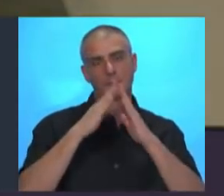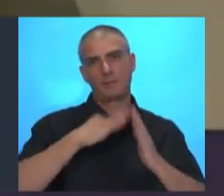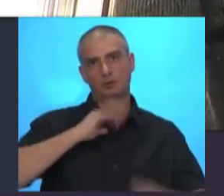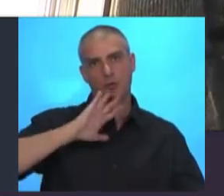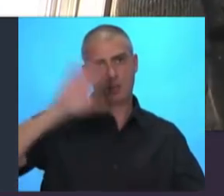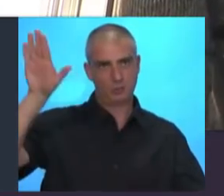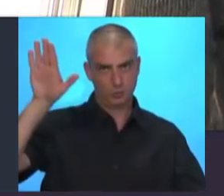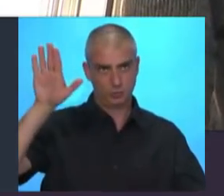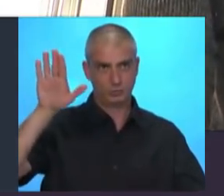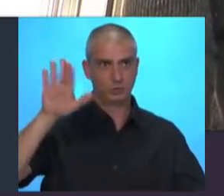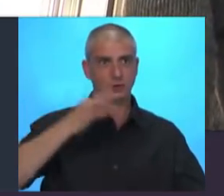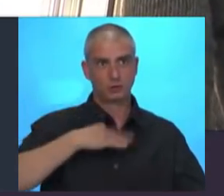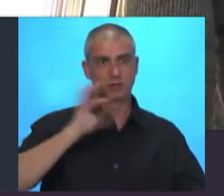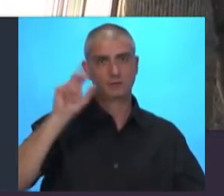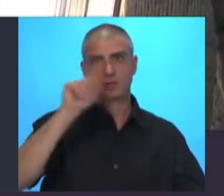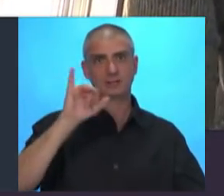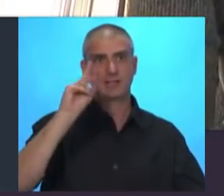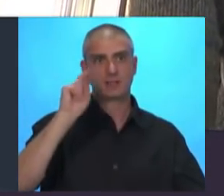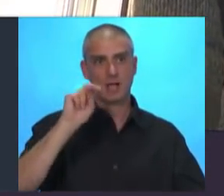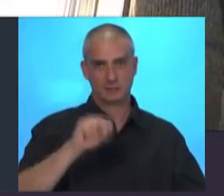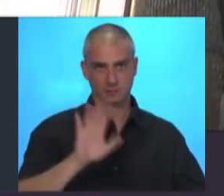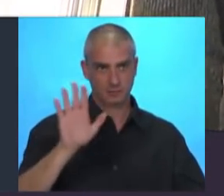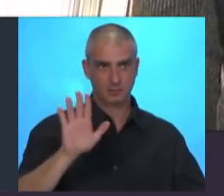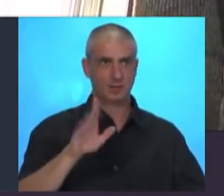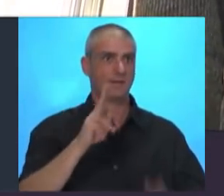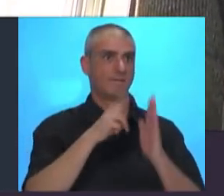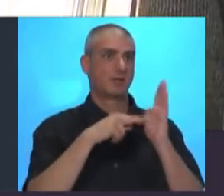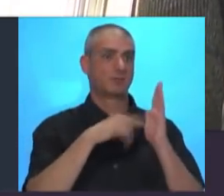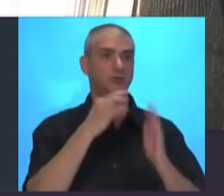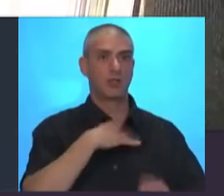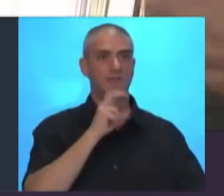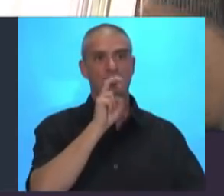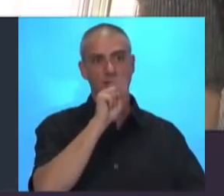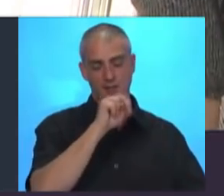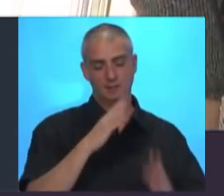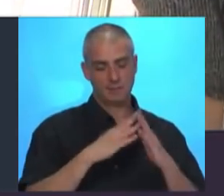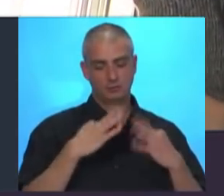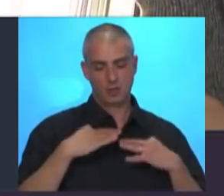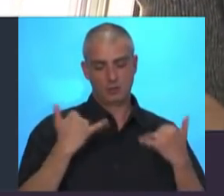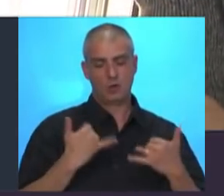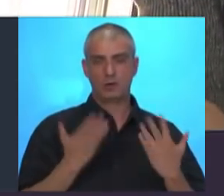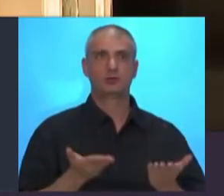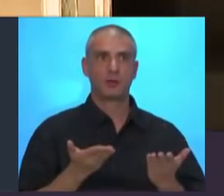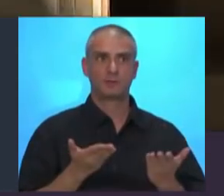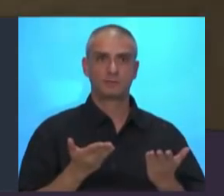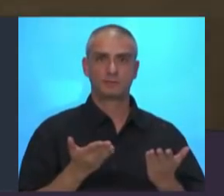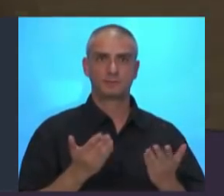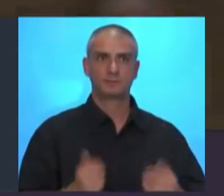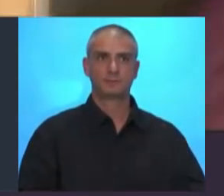שלנו, שלי ושל זידן. והתמונות שלי ושל עדנן זה בבית שלנו עכשיו.